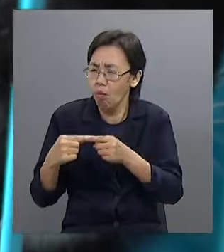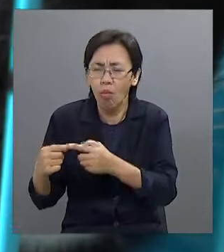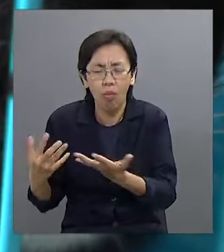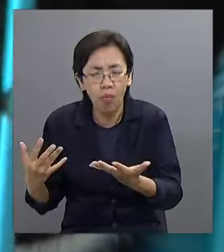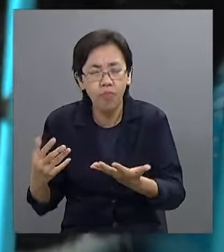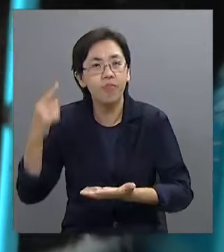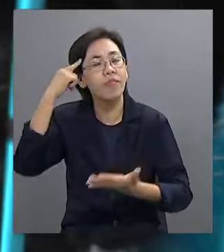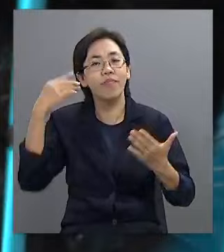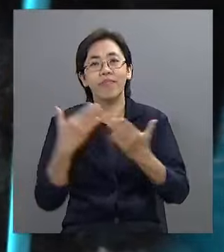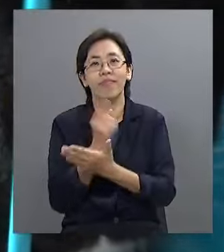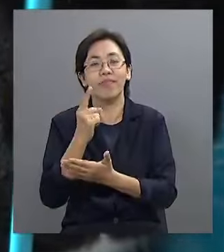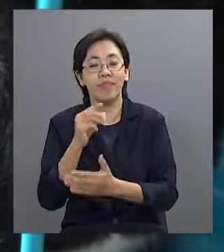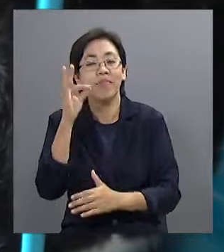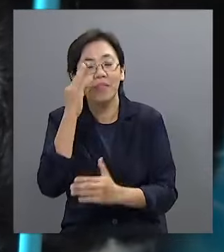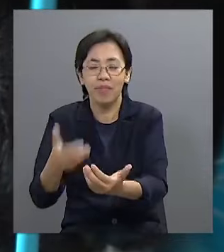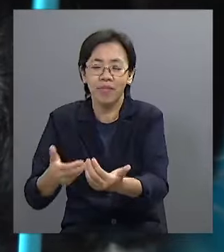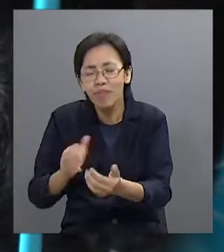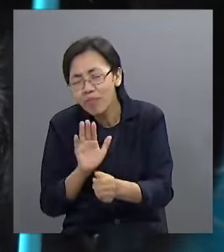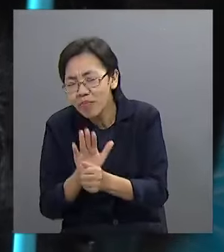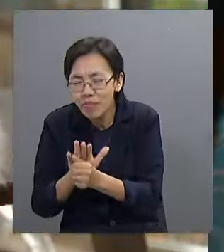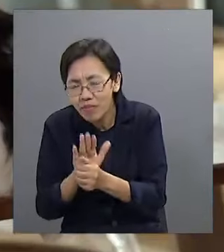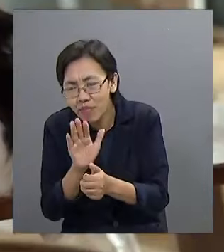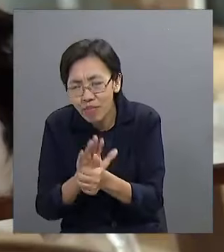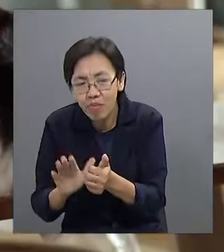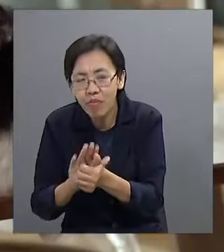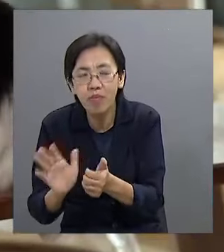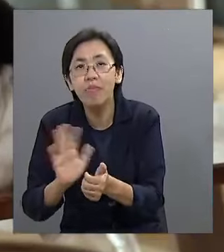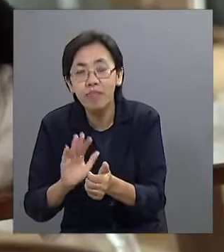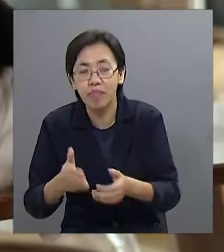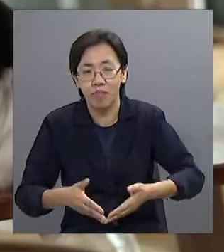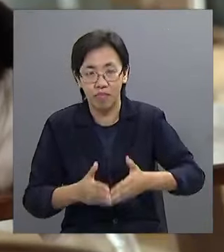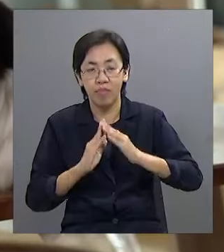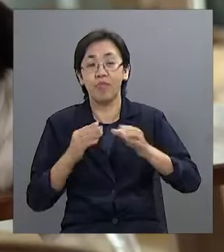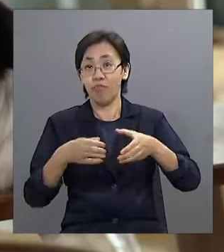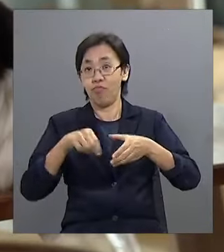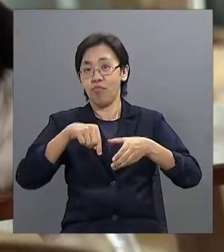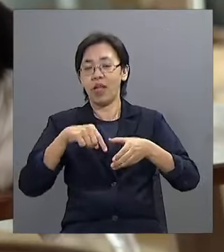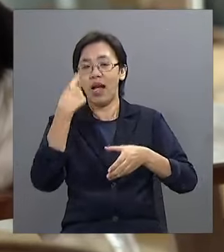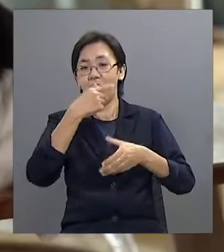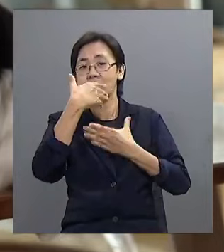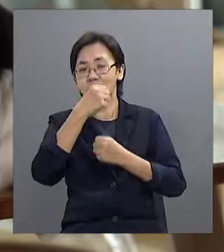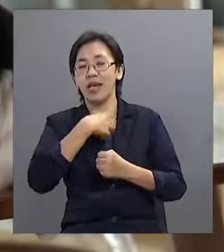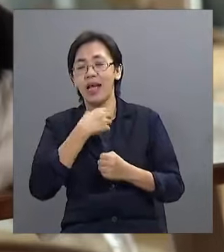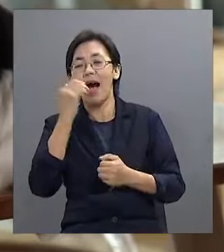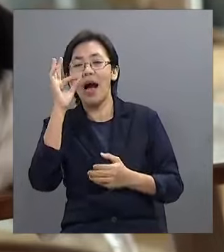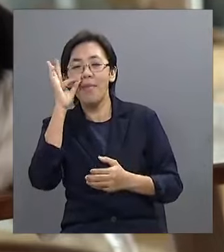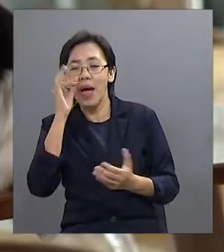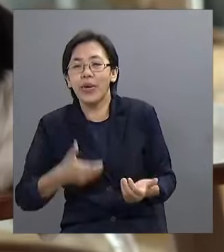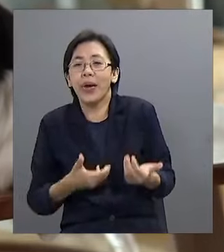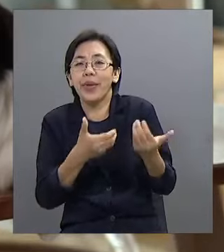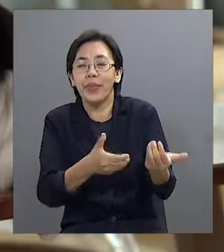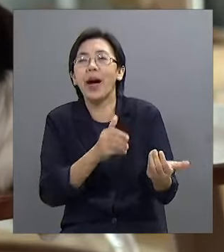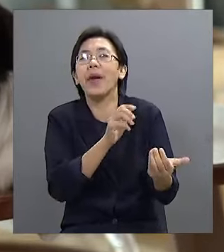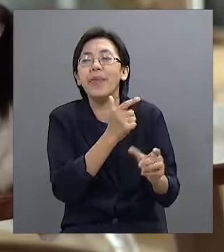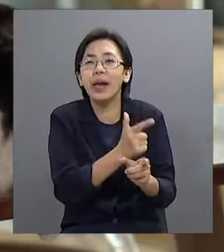รให้เป็นแมวบ้านโดยสมบูรณ์แบบก็คือก่อตั้งที่นี่ขึ้นมาความจริงแล้วการลดปริมาณแมวจรที่ดีที่สุดคือการทำหมันใช่ไหมค